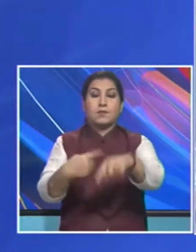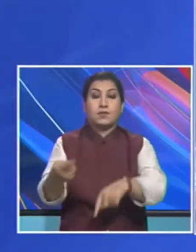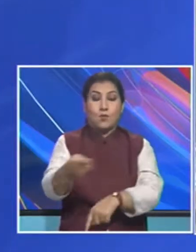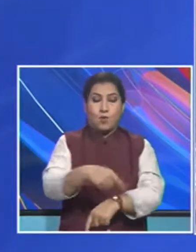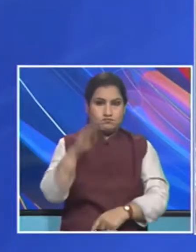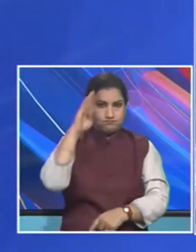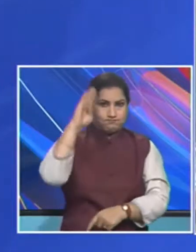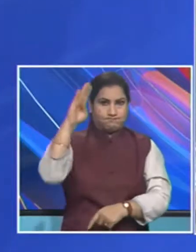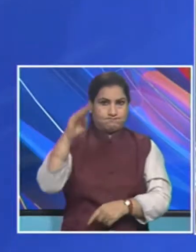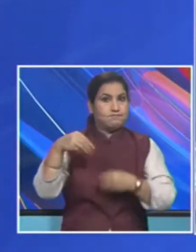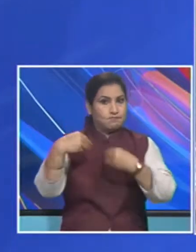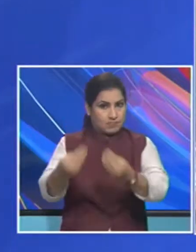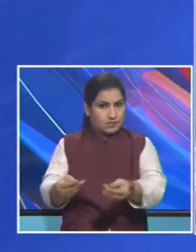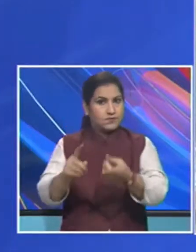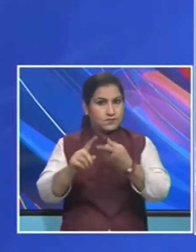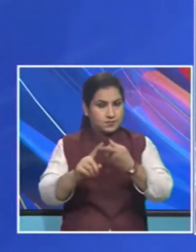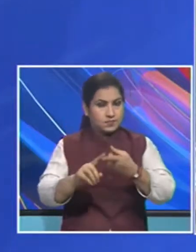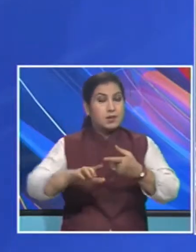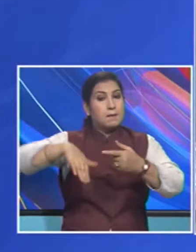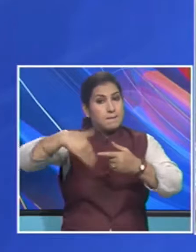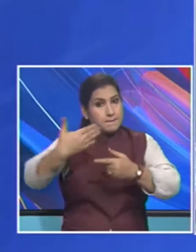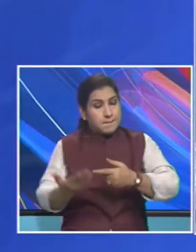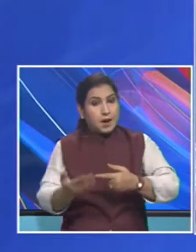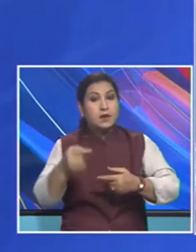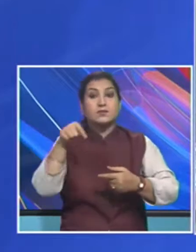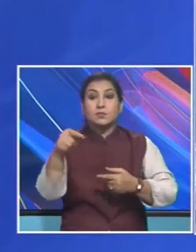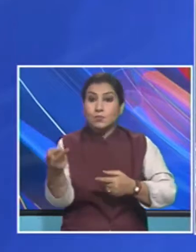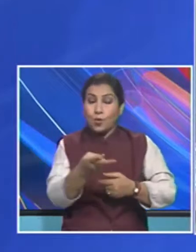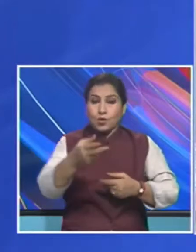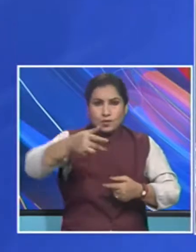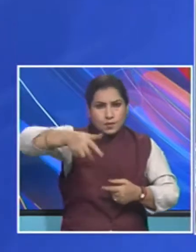जाएगा और फिर वो प्रस्थान करेंगे